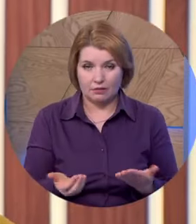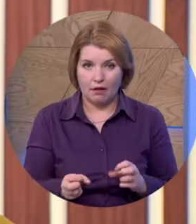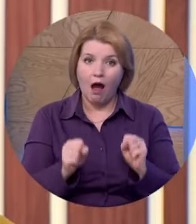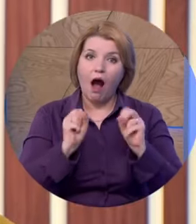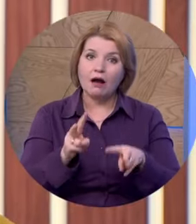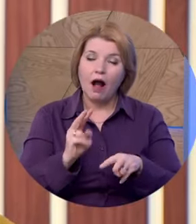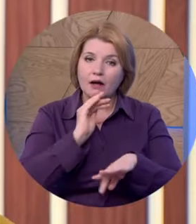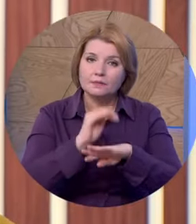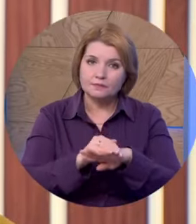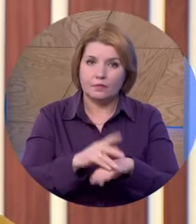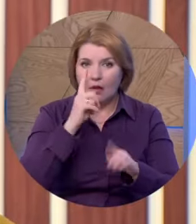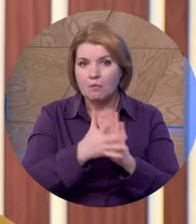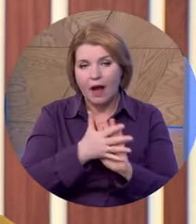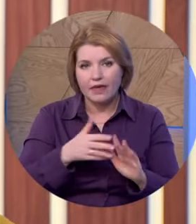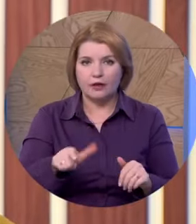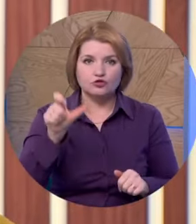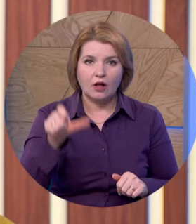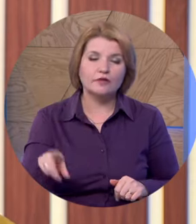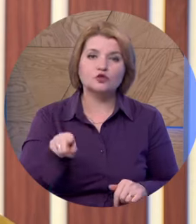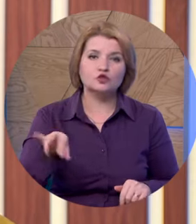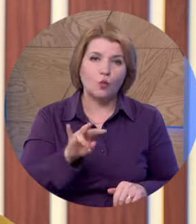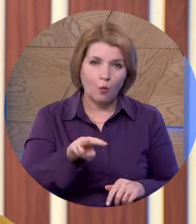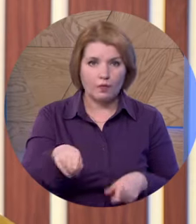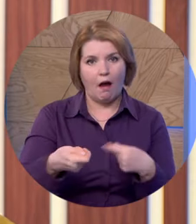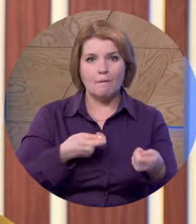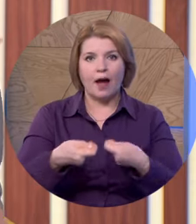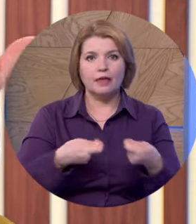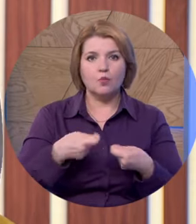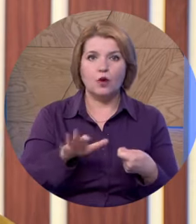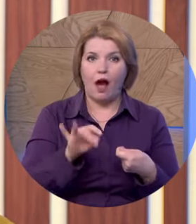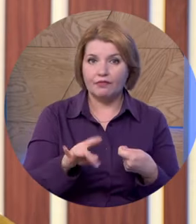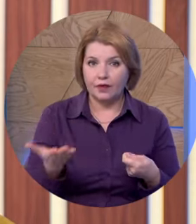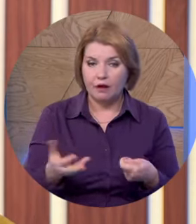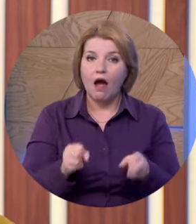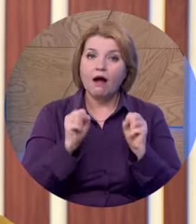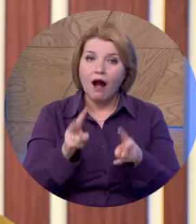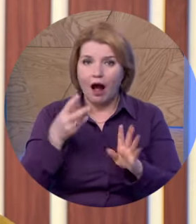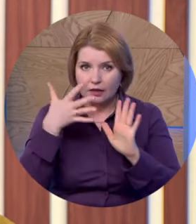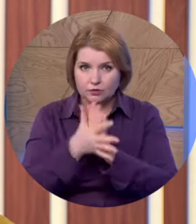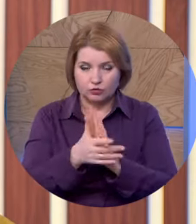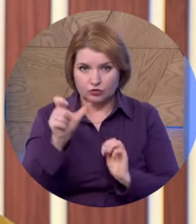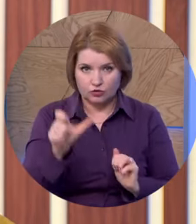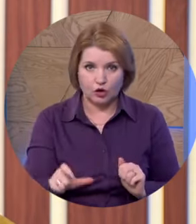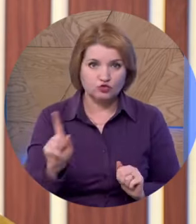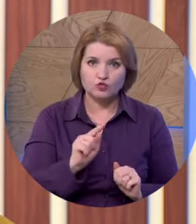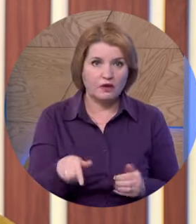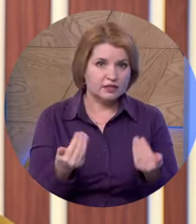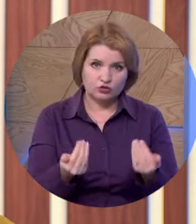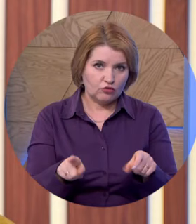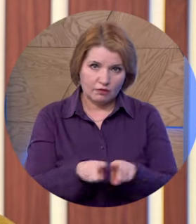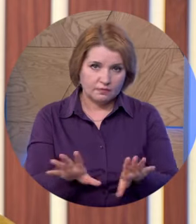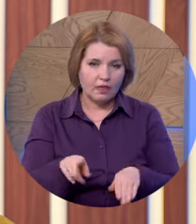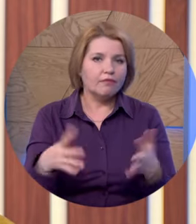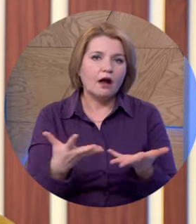каким признакам, по каким особенностям ее можно вот как-то считать, что это сейчас неправда, это